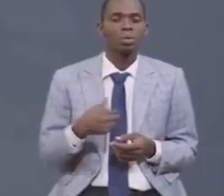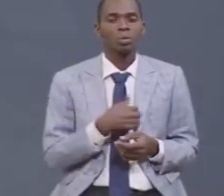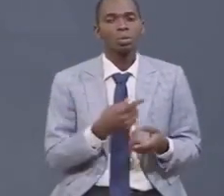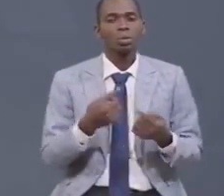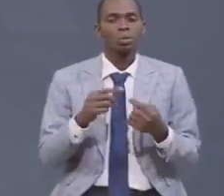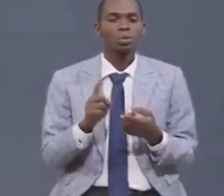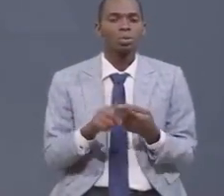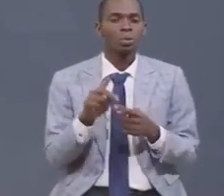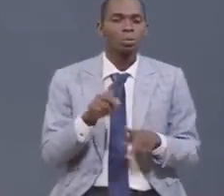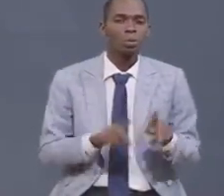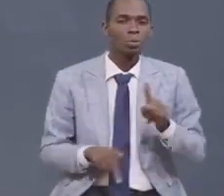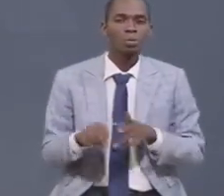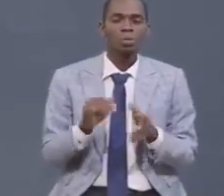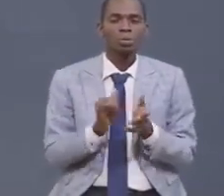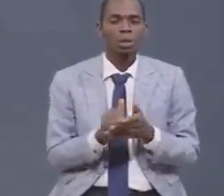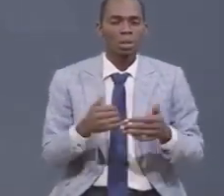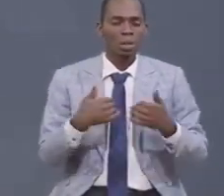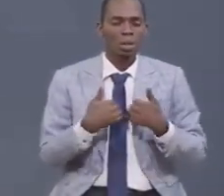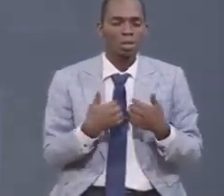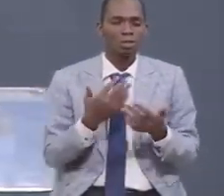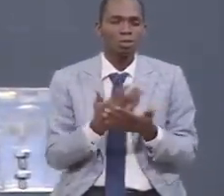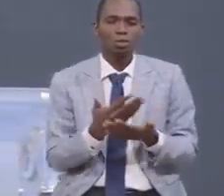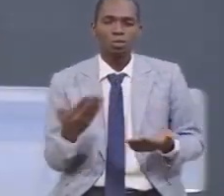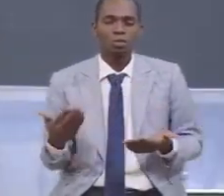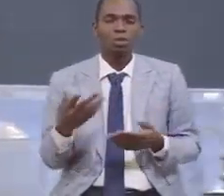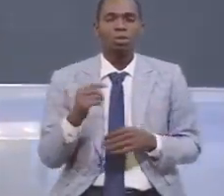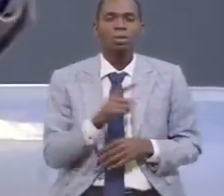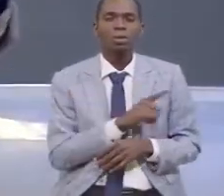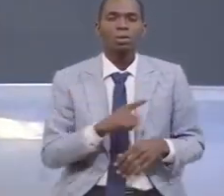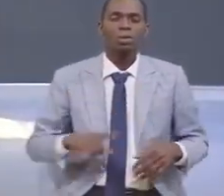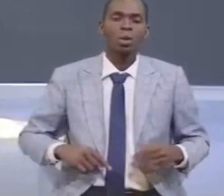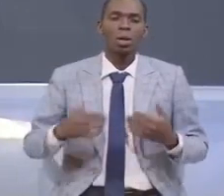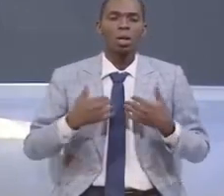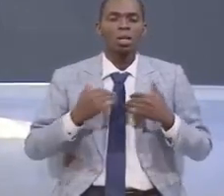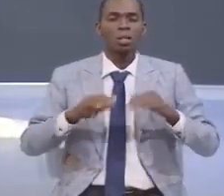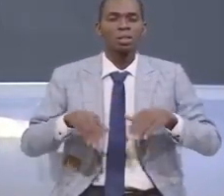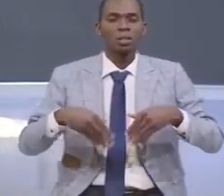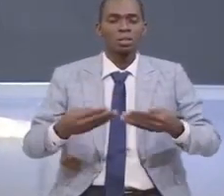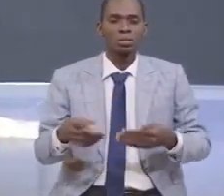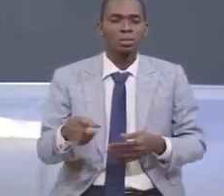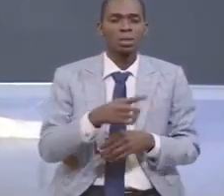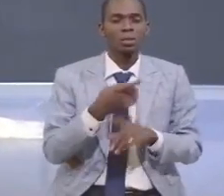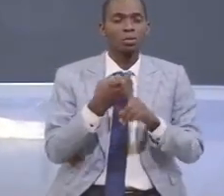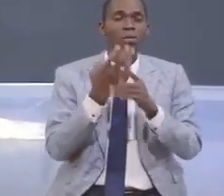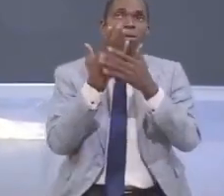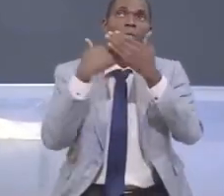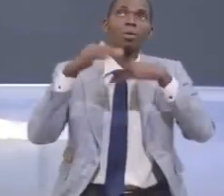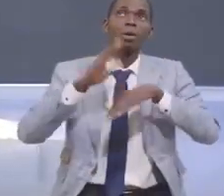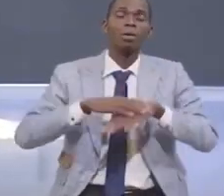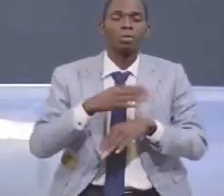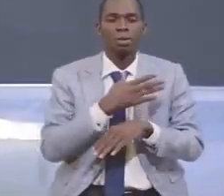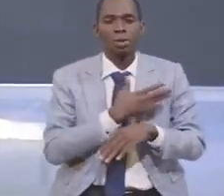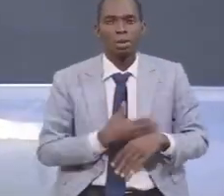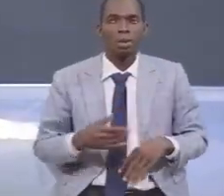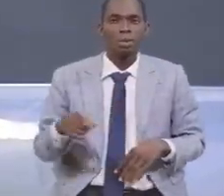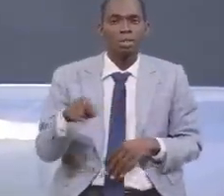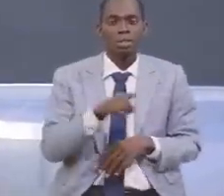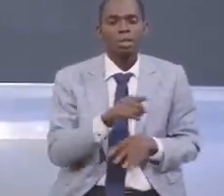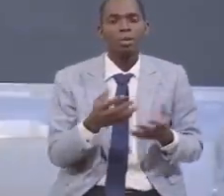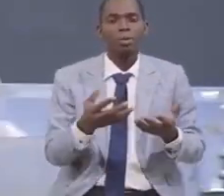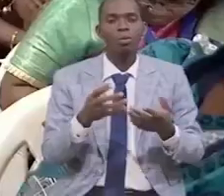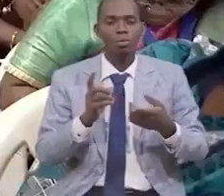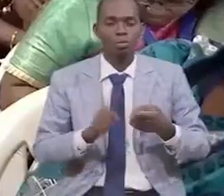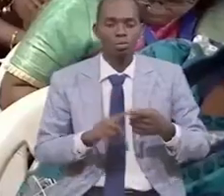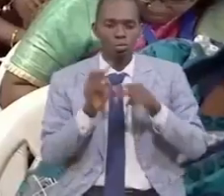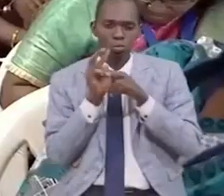పీపుల్ దట్ హావ్ సంథింగ్ the lord had given them from heaven and they want to watch over that. అప్పుడు మనము